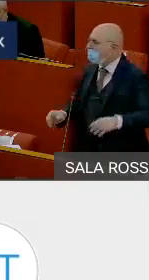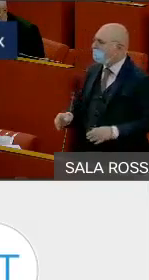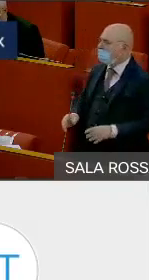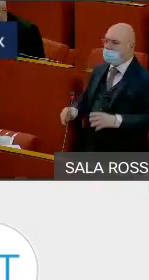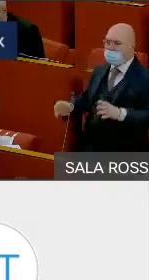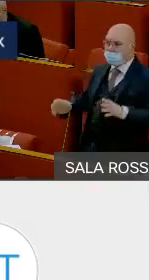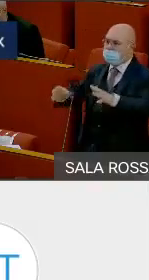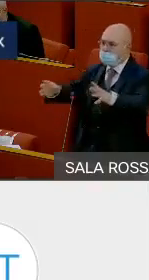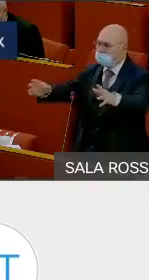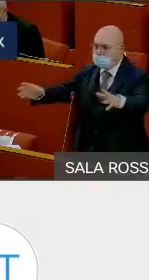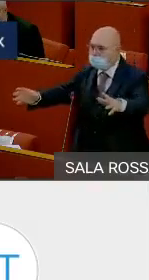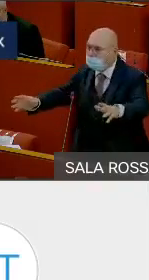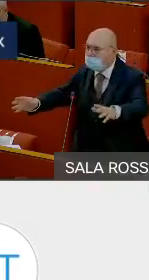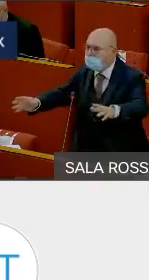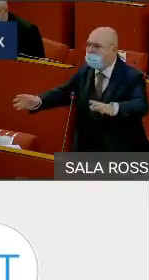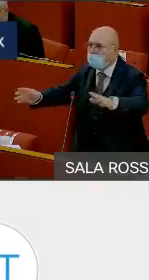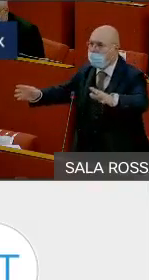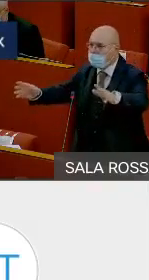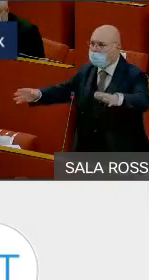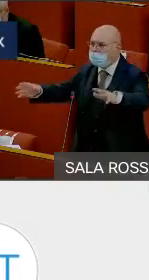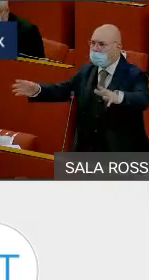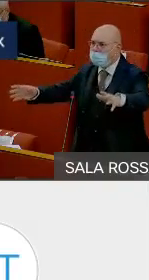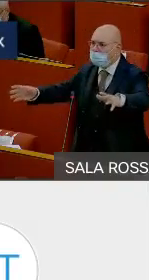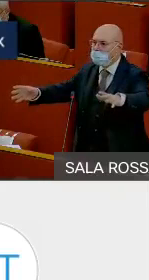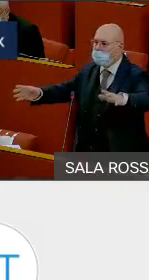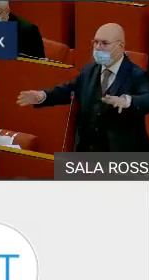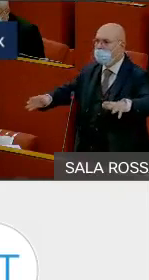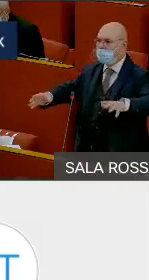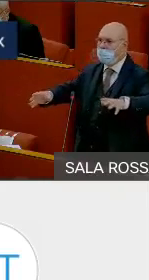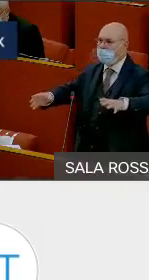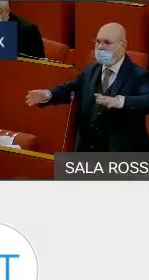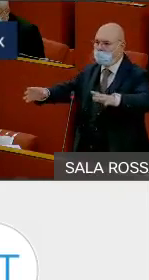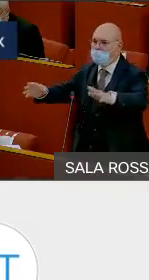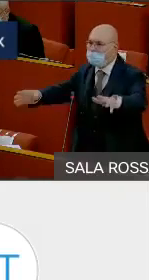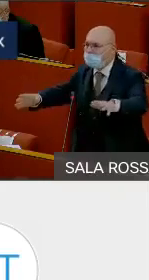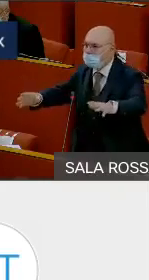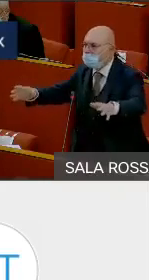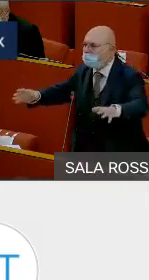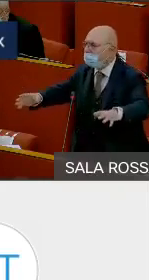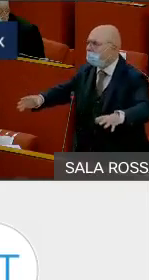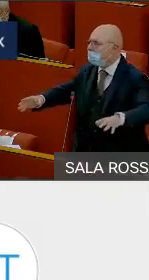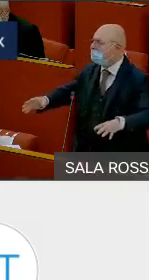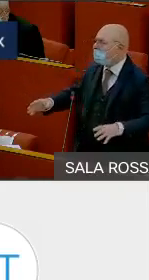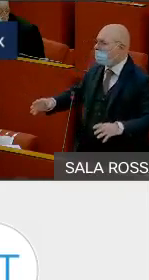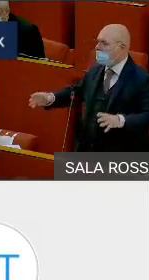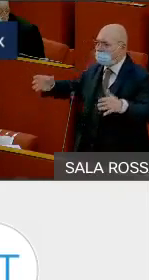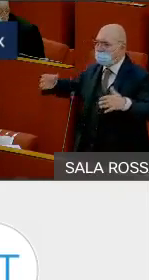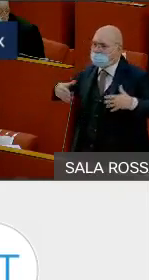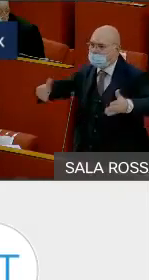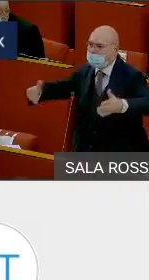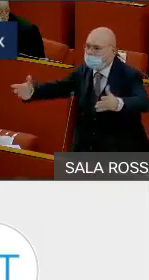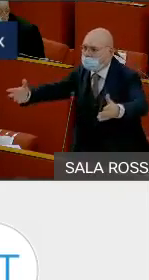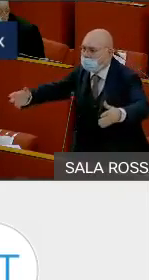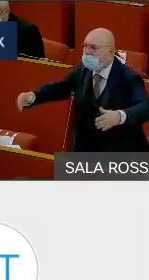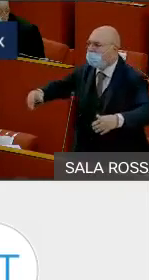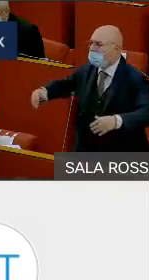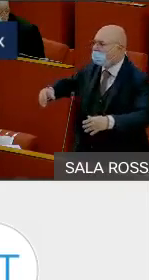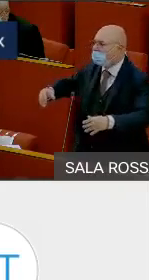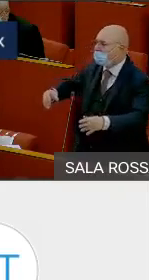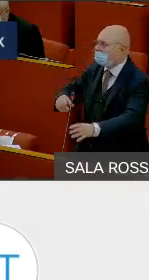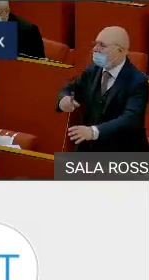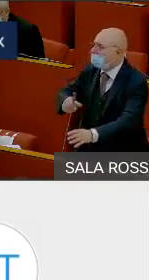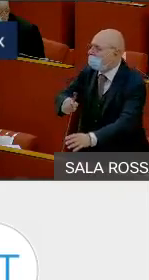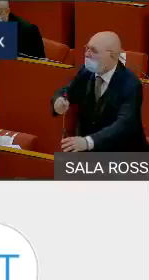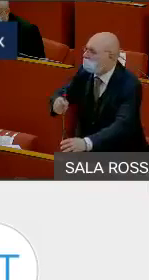gazzo dove ci sono estensioni territoriali anche di studi 10 ettari di un unico proprietario per lo so perché sono